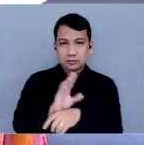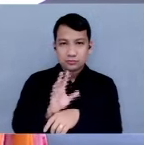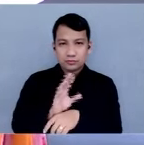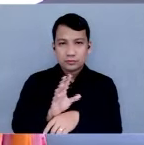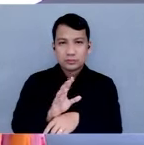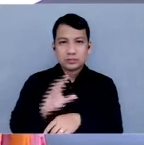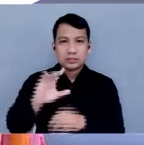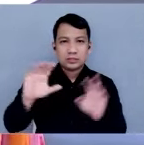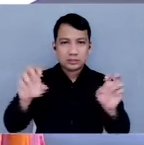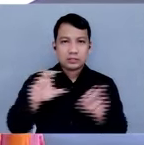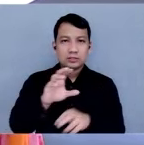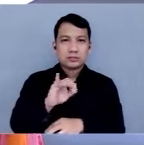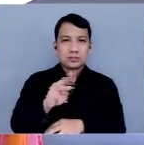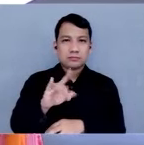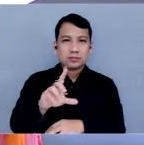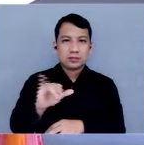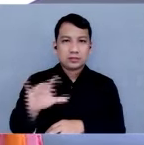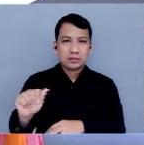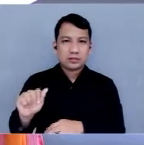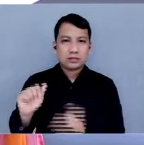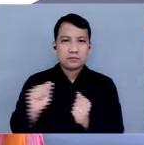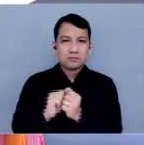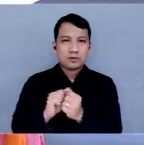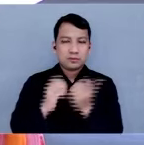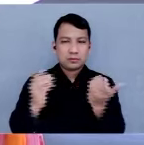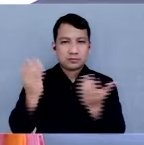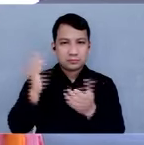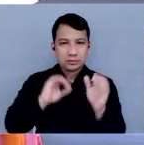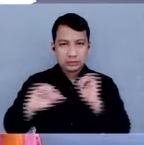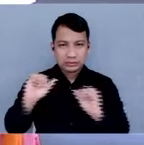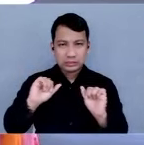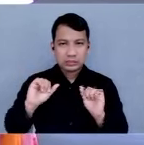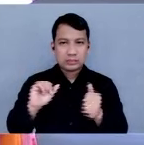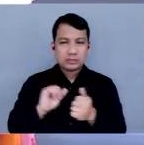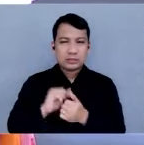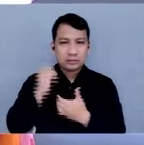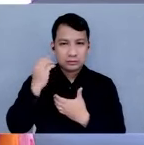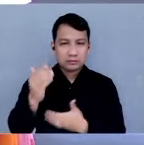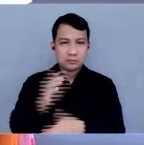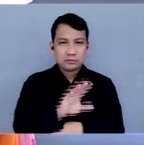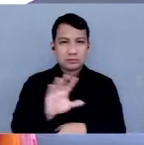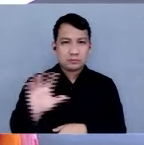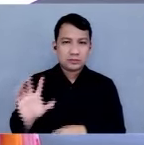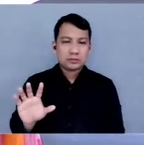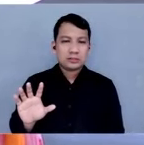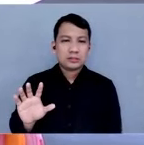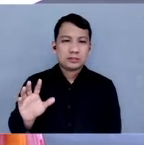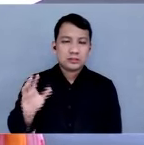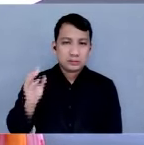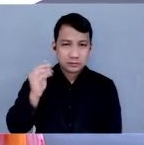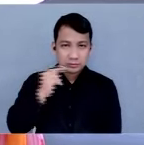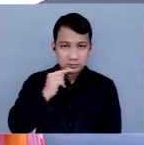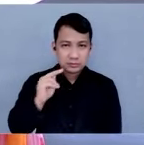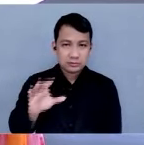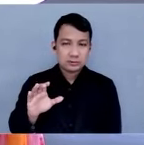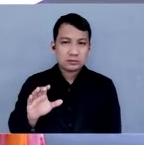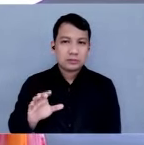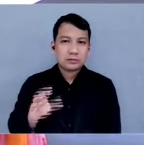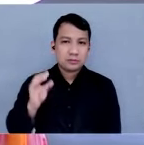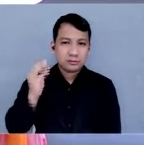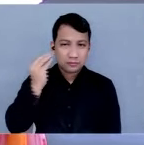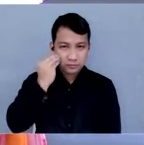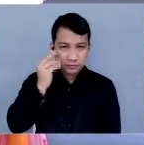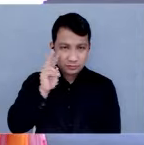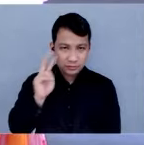tampok diyan ang mga bigatin sa larangan ng pag-arte nasa frontline ng balitang iyan si news 5 digital Producer Von